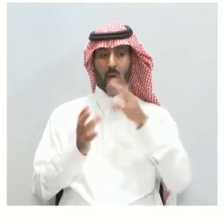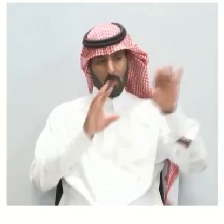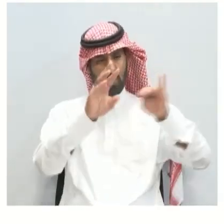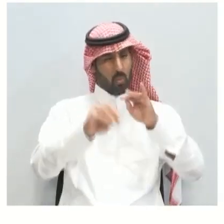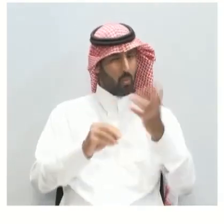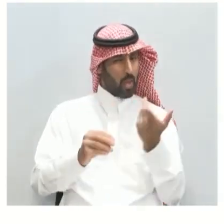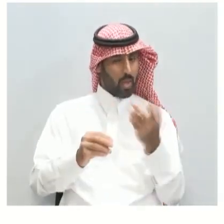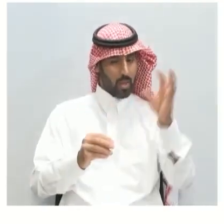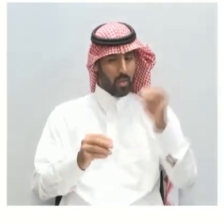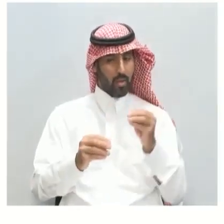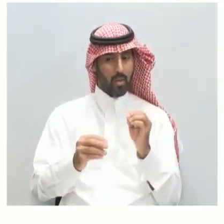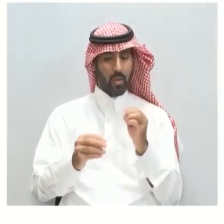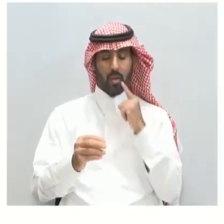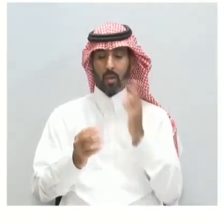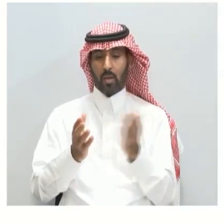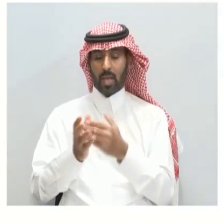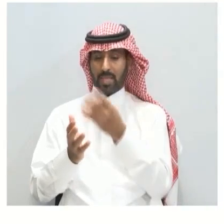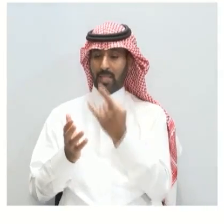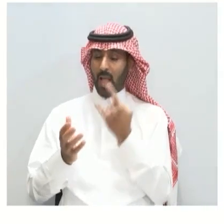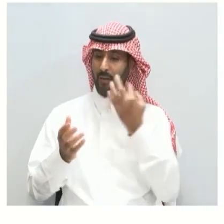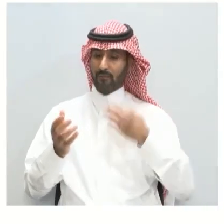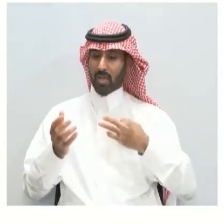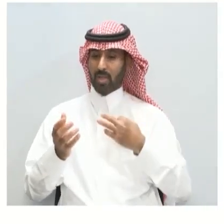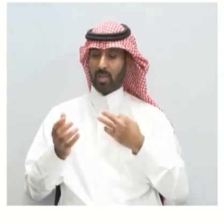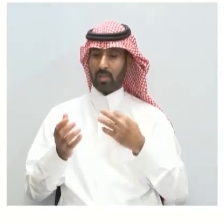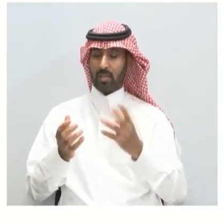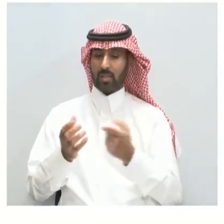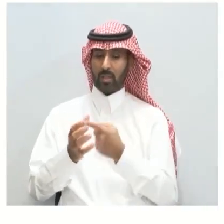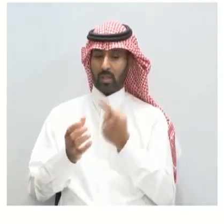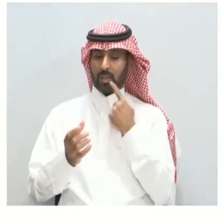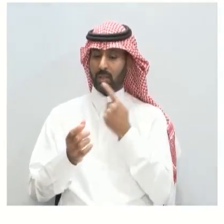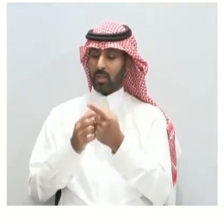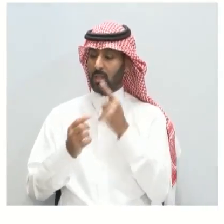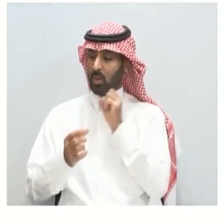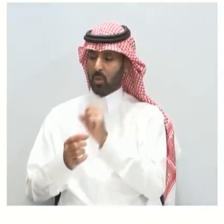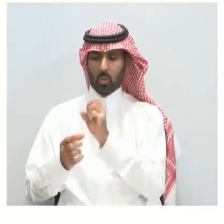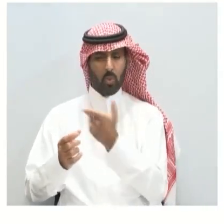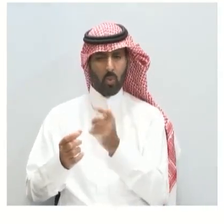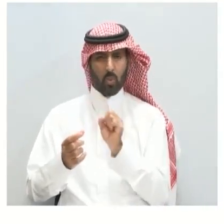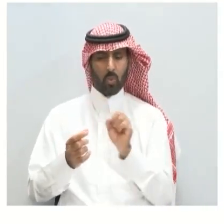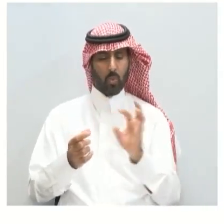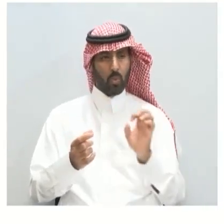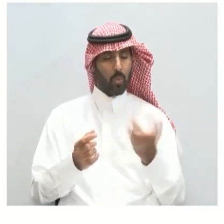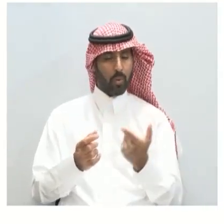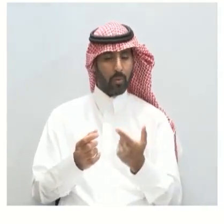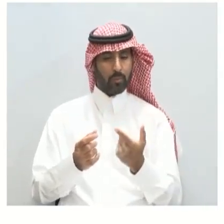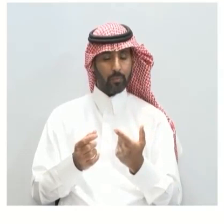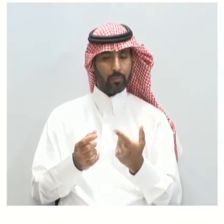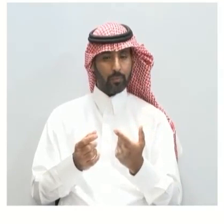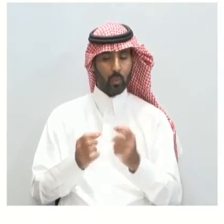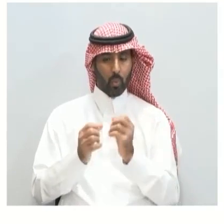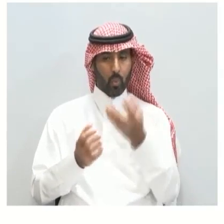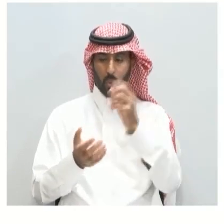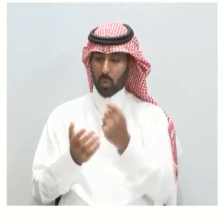استمداده كذلكم من المسائل عشره فضله كذلك من المسائ عشره نسبته احسنتم وفقتم كذلك